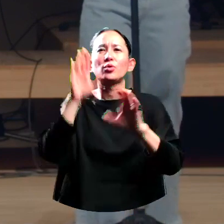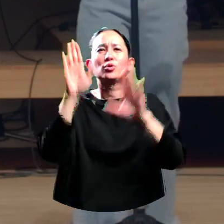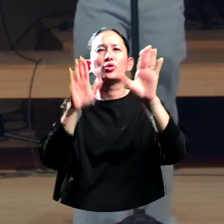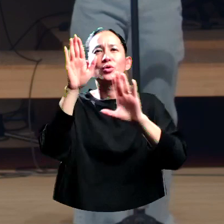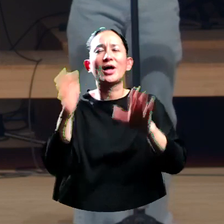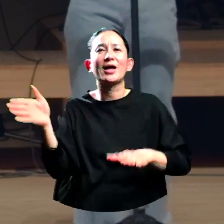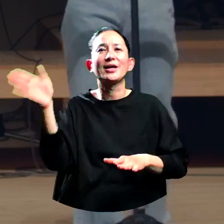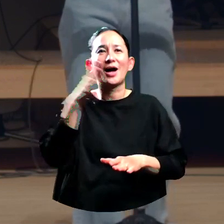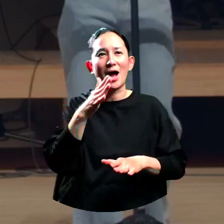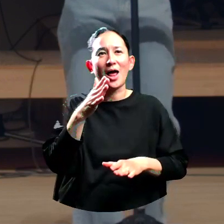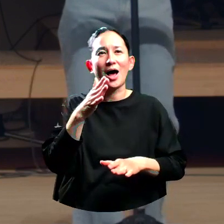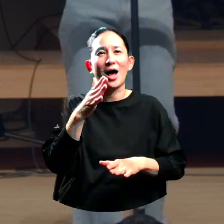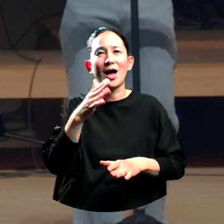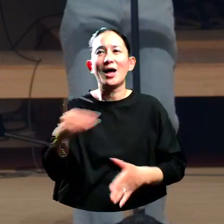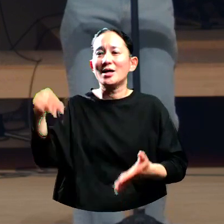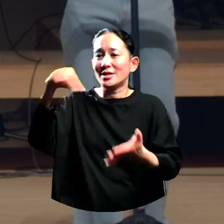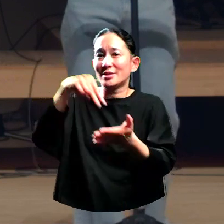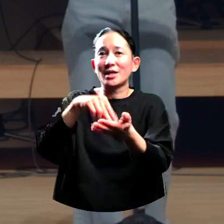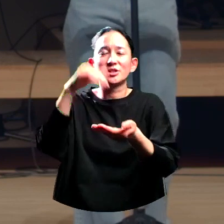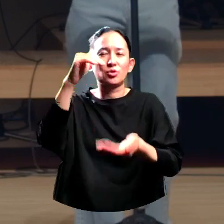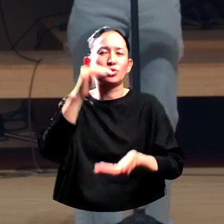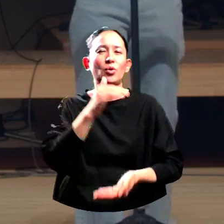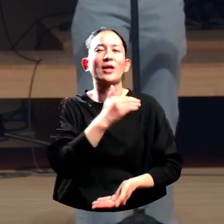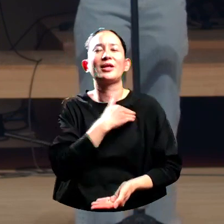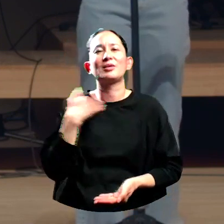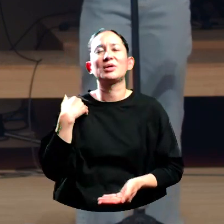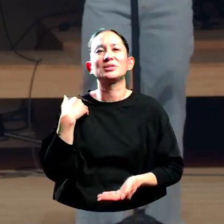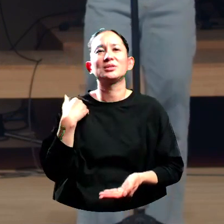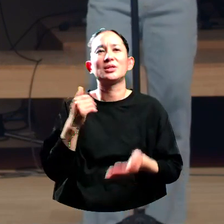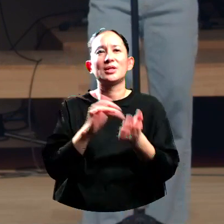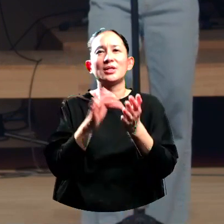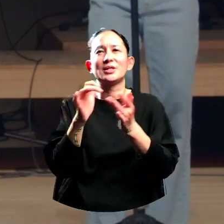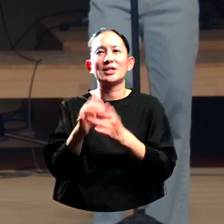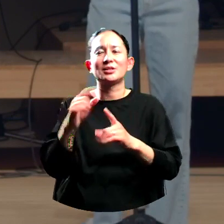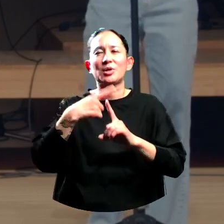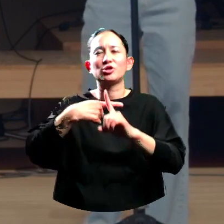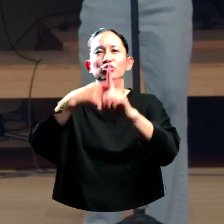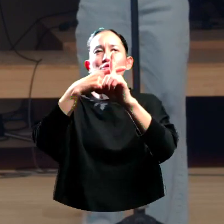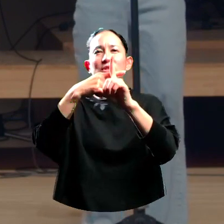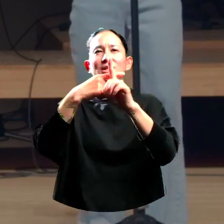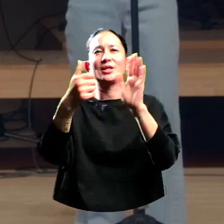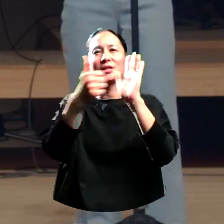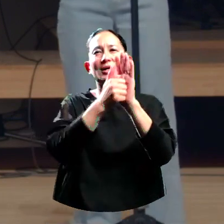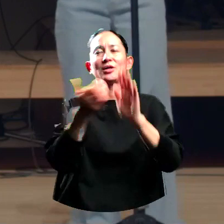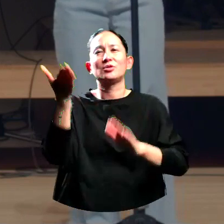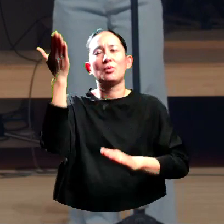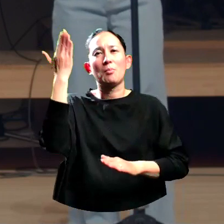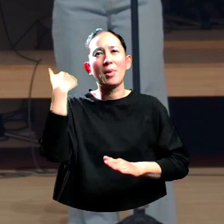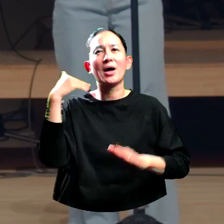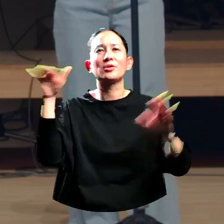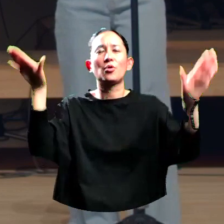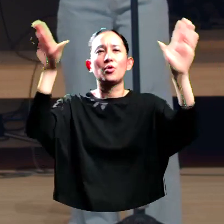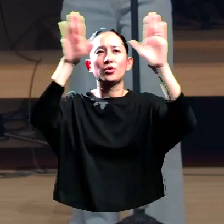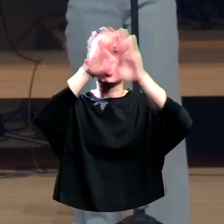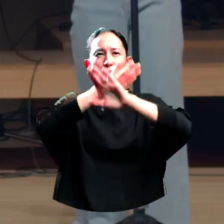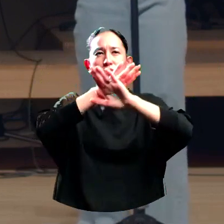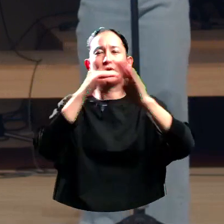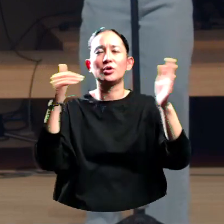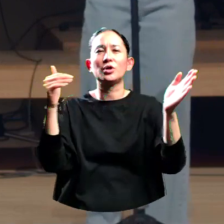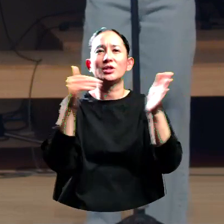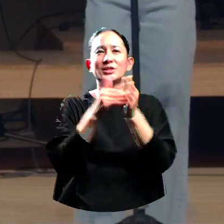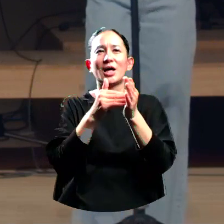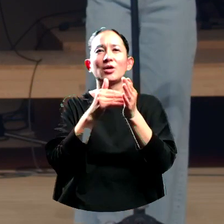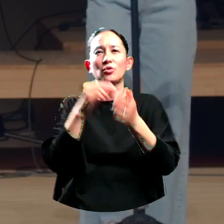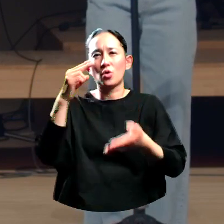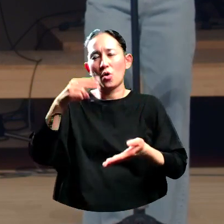that said, Father, forgive them. イエス様が十字架にかかる前の夜、いわゆる最後の晩餐の席で、弟子のペテロにイエス